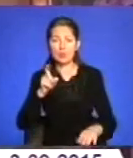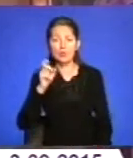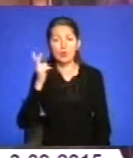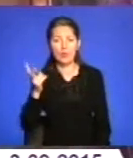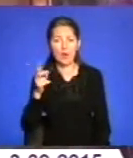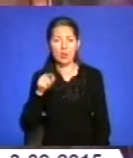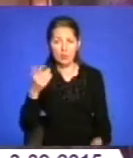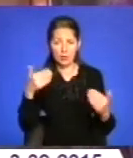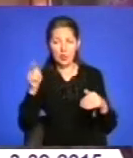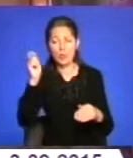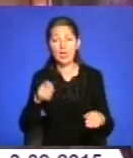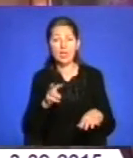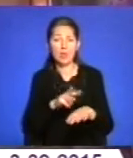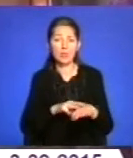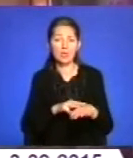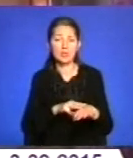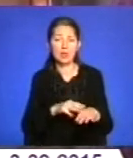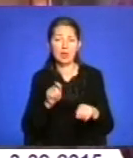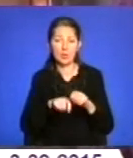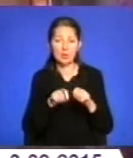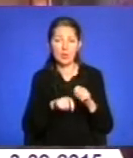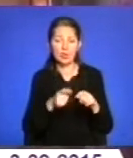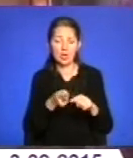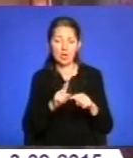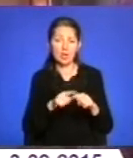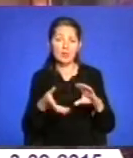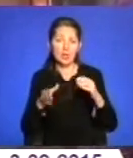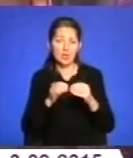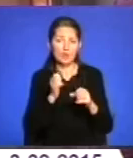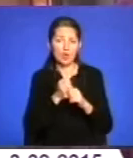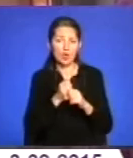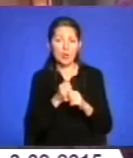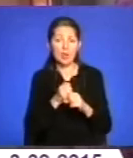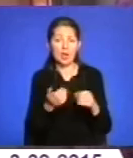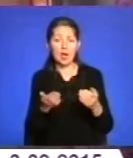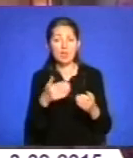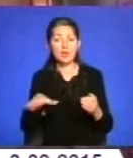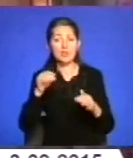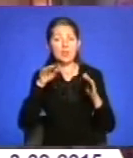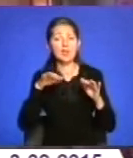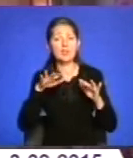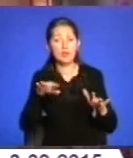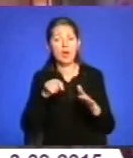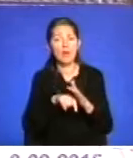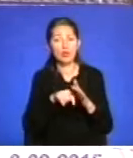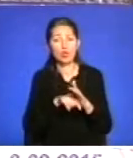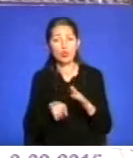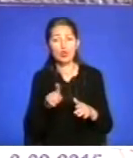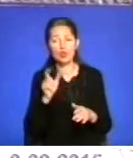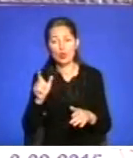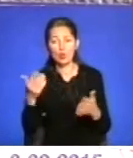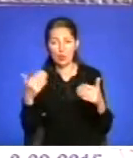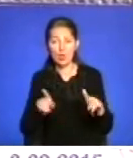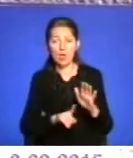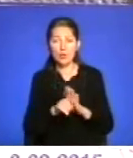Ну, і тоді вже, як приїхала міліція, експерти вже там, які там висновки робили. І ці. Але вся справа в тому, що люди вже